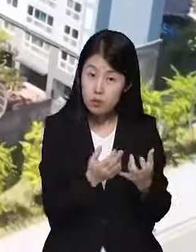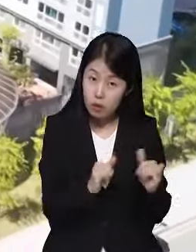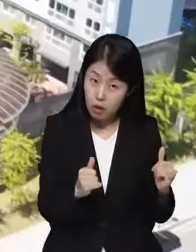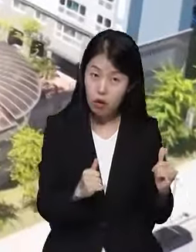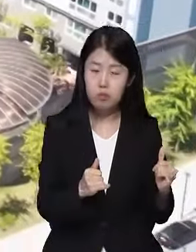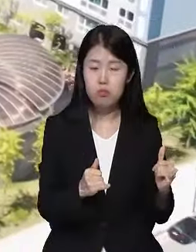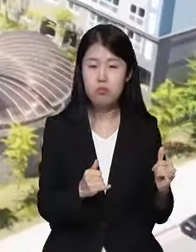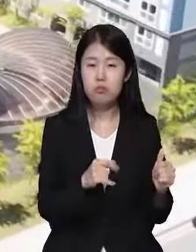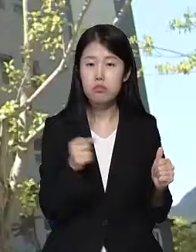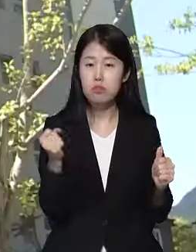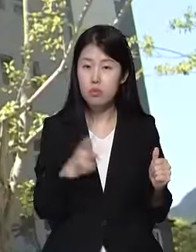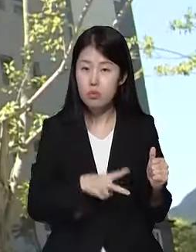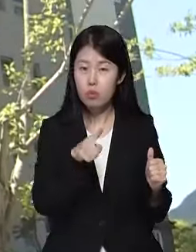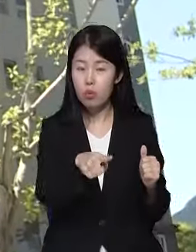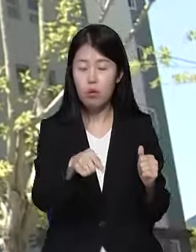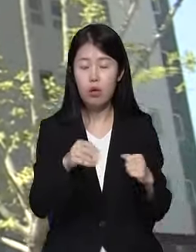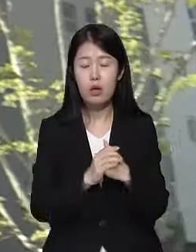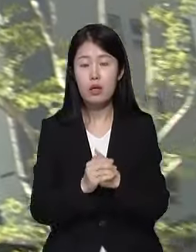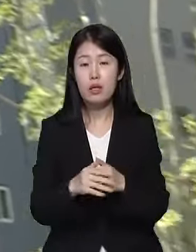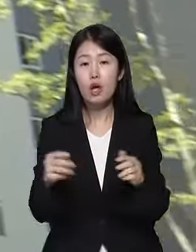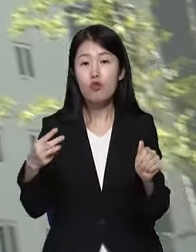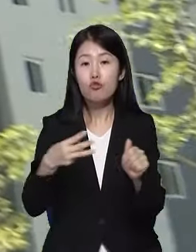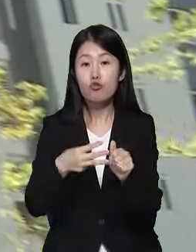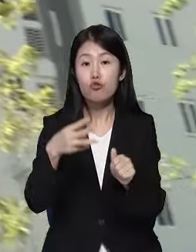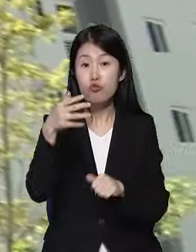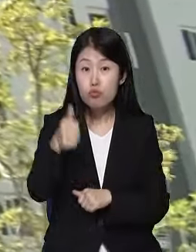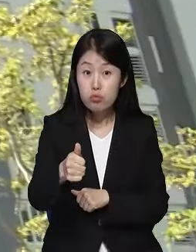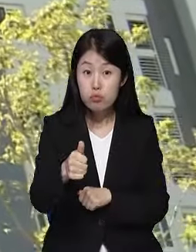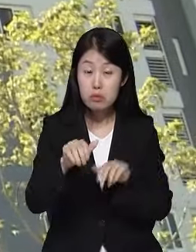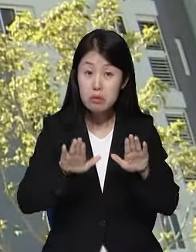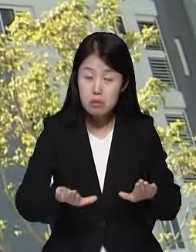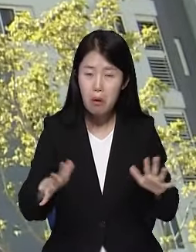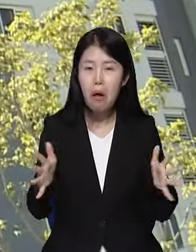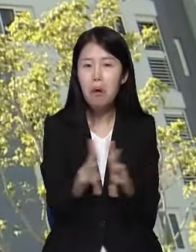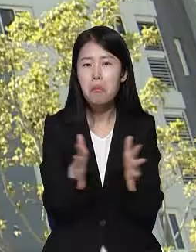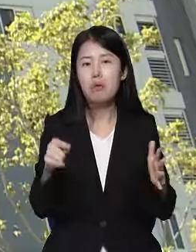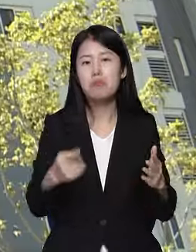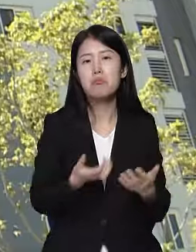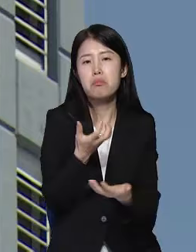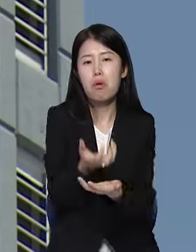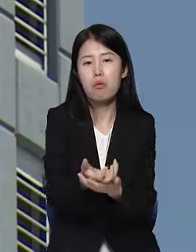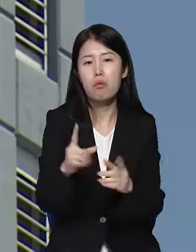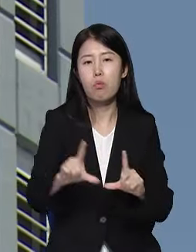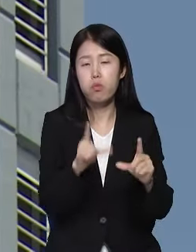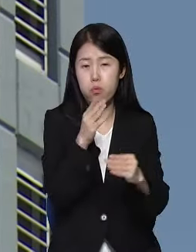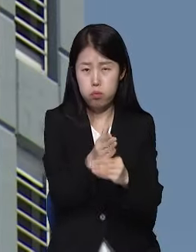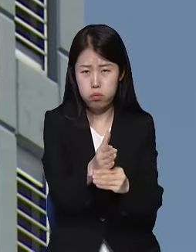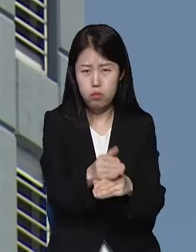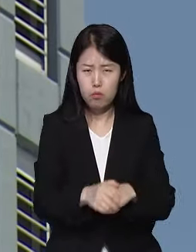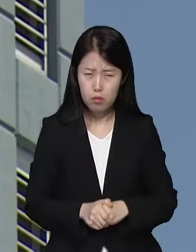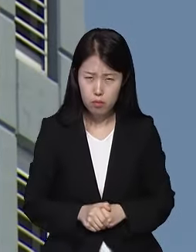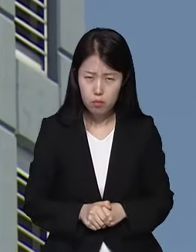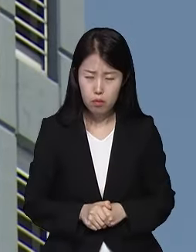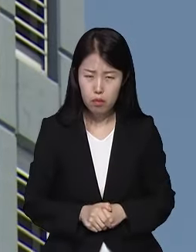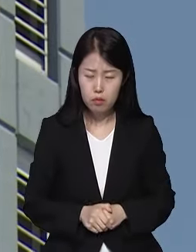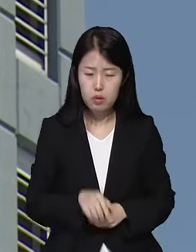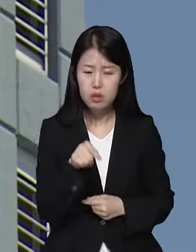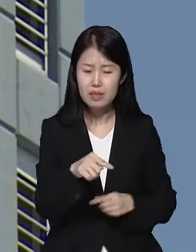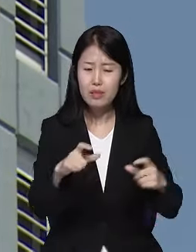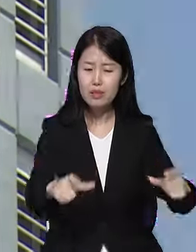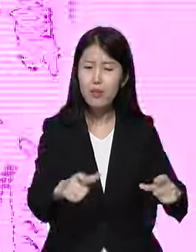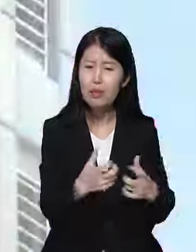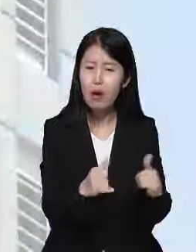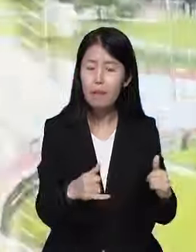개발을 기획한 정군수는 이 건설회사의 아파트에 살고 있습니다. 본인들이 속았다는 사실을 알아챈